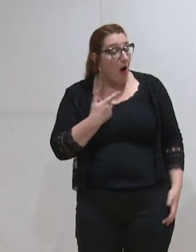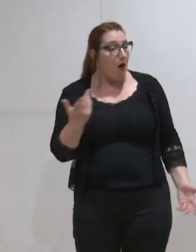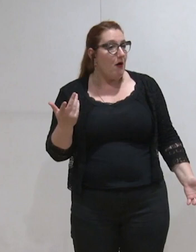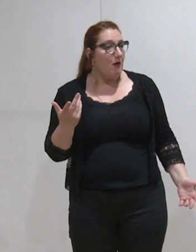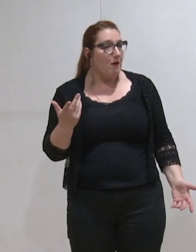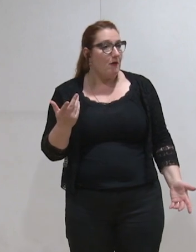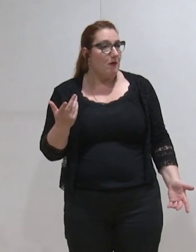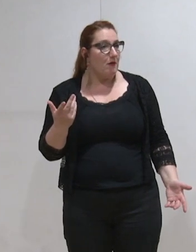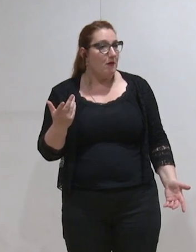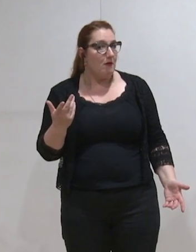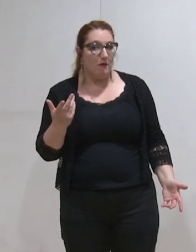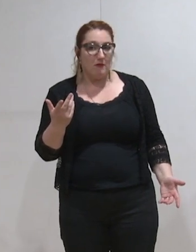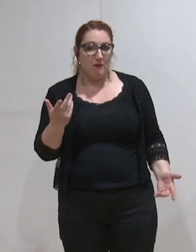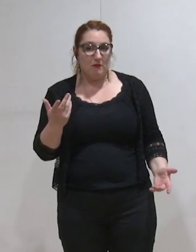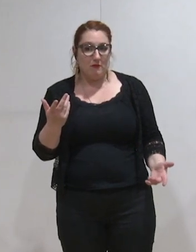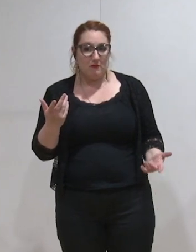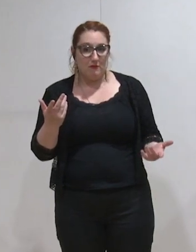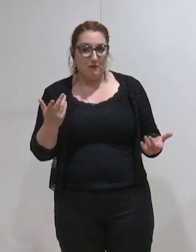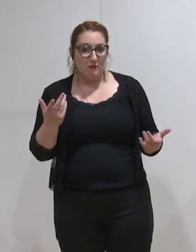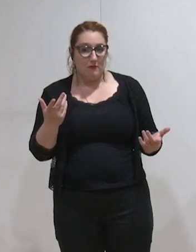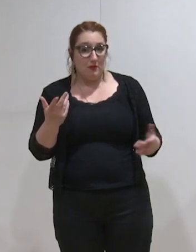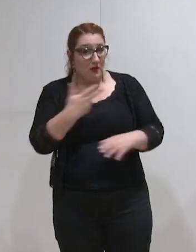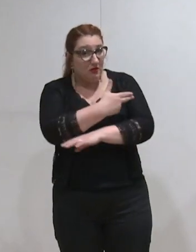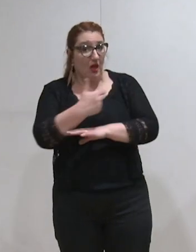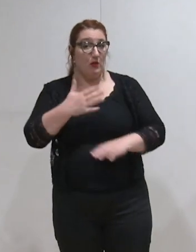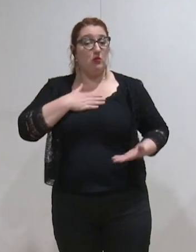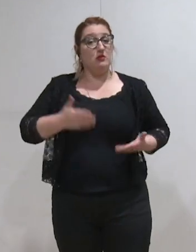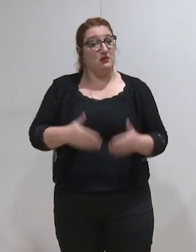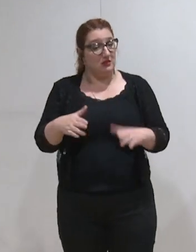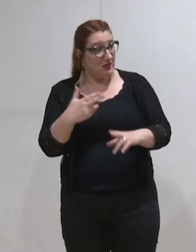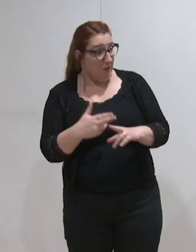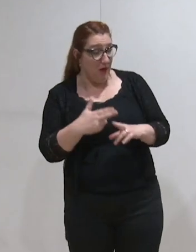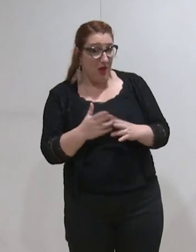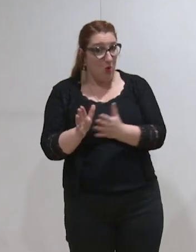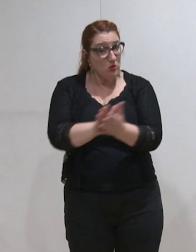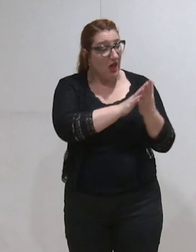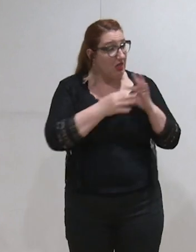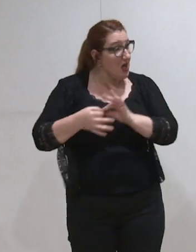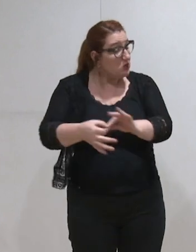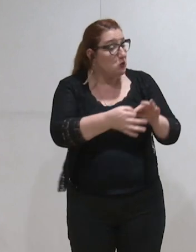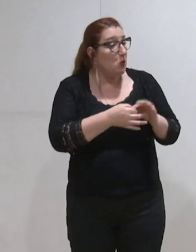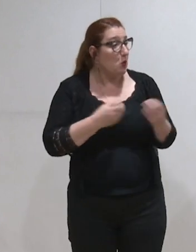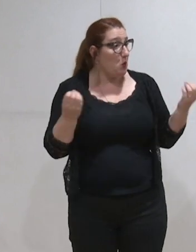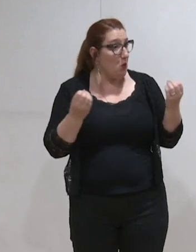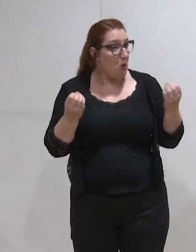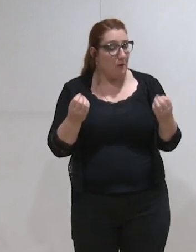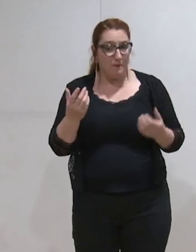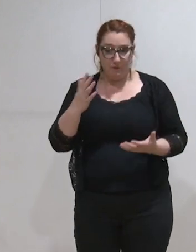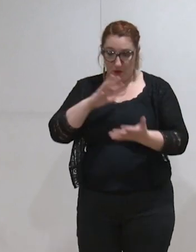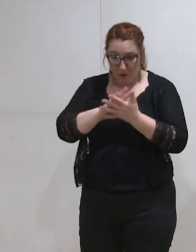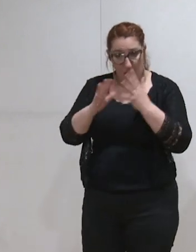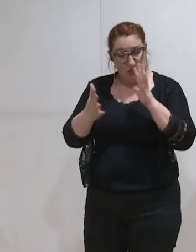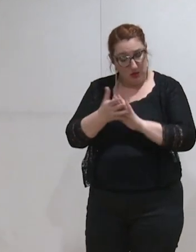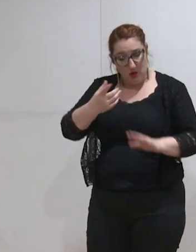quand on fait nous-mêmes dans les bureaux donc si on pratique ça c'est quand même à notre honneur et à aux